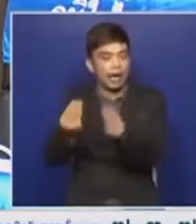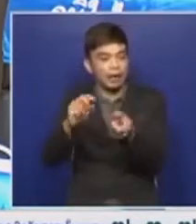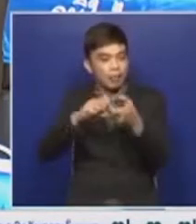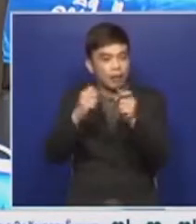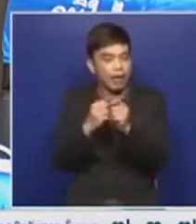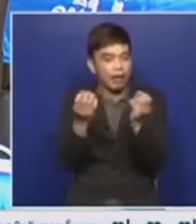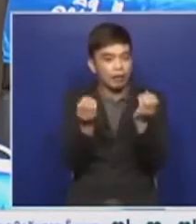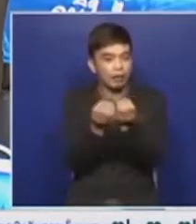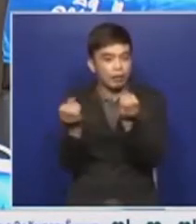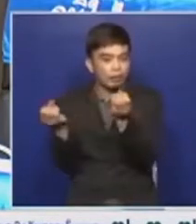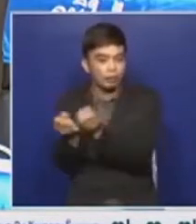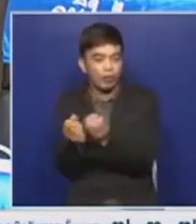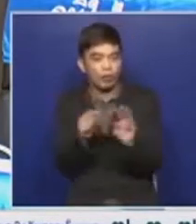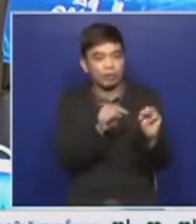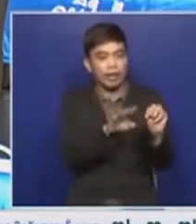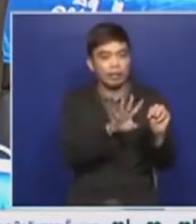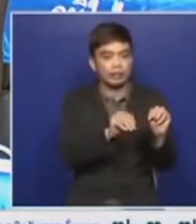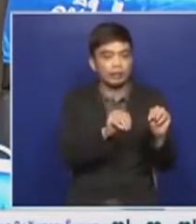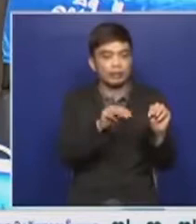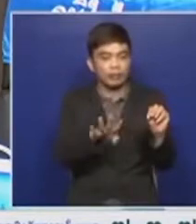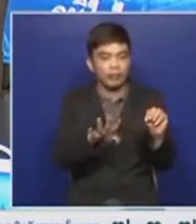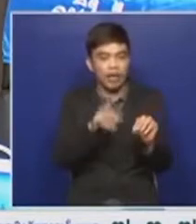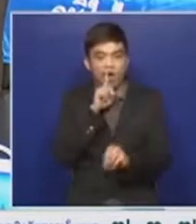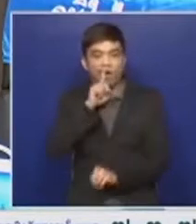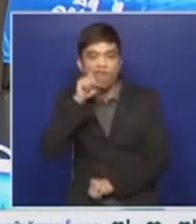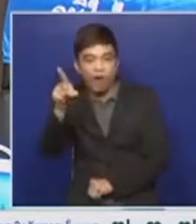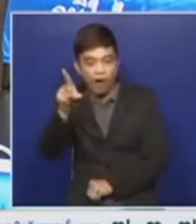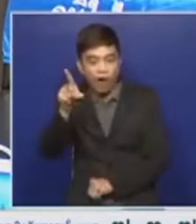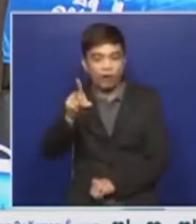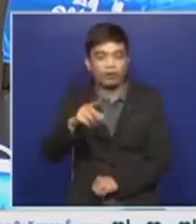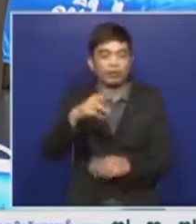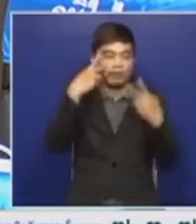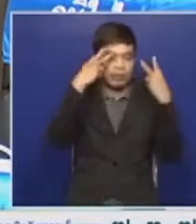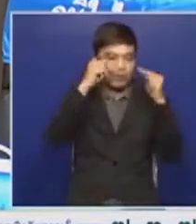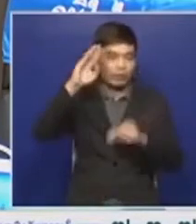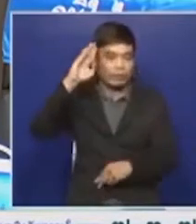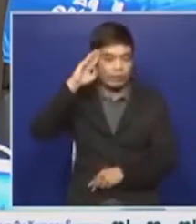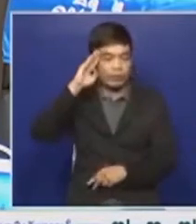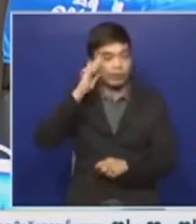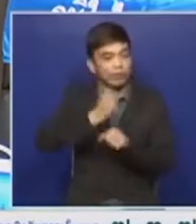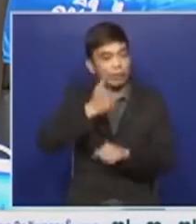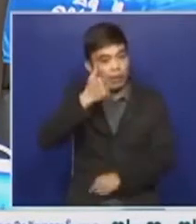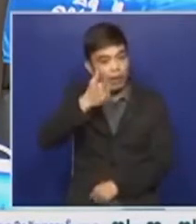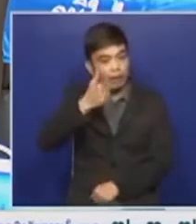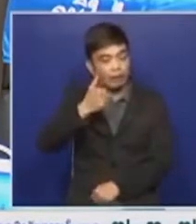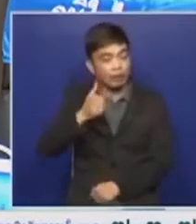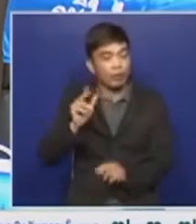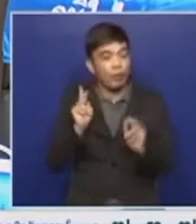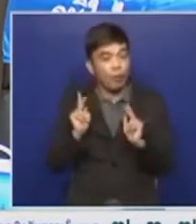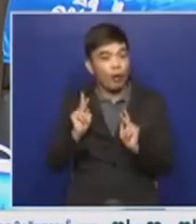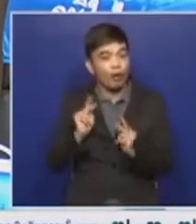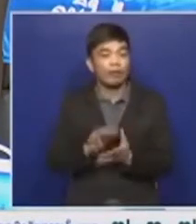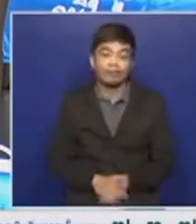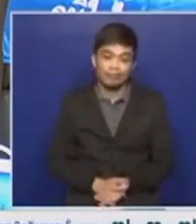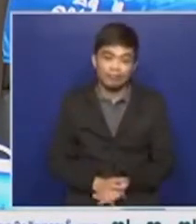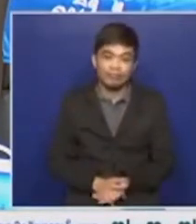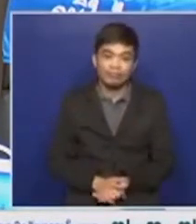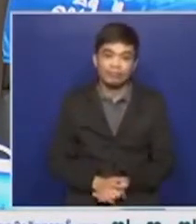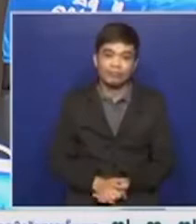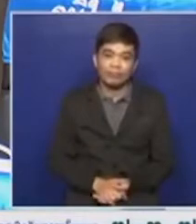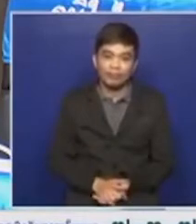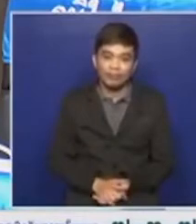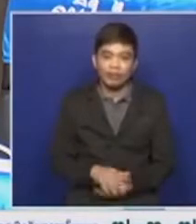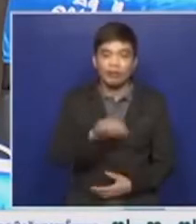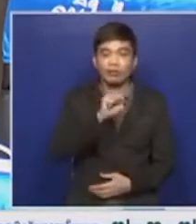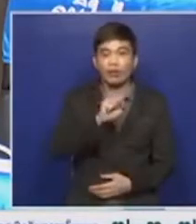ผลกระทบจากการใช้มาตรา 44ฟ้องดำเนินคดีกับคนล่าสุดได้เข้าไปทานครับนอกจากความเห็นแย้ง